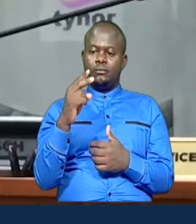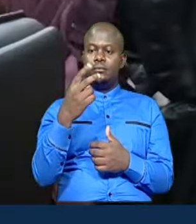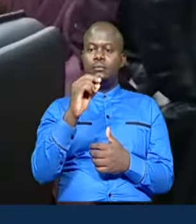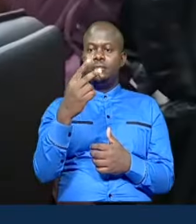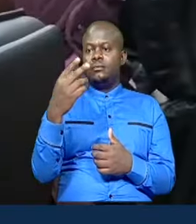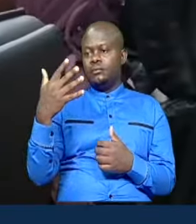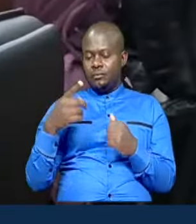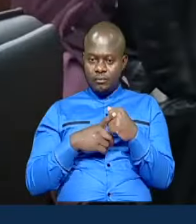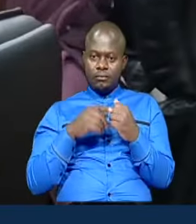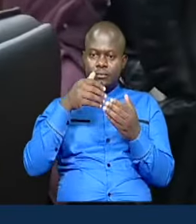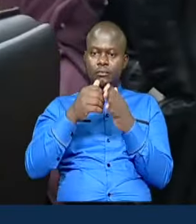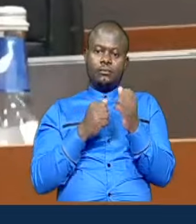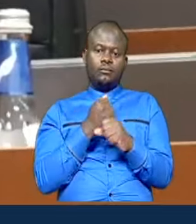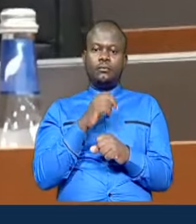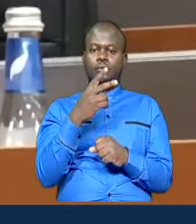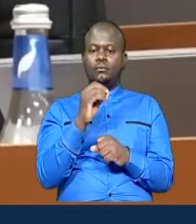2025-2026 kugeza muri